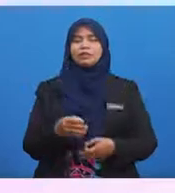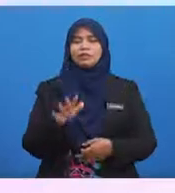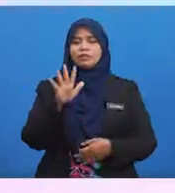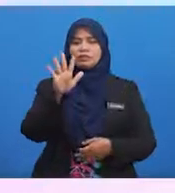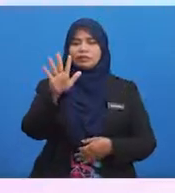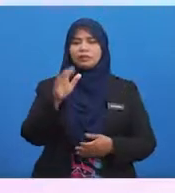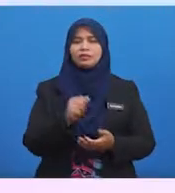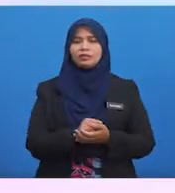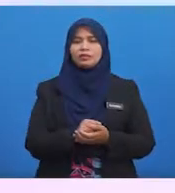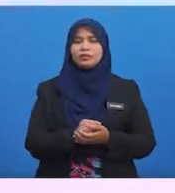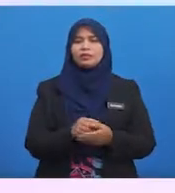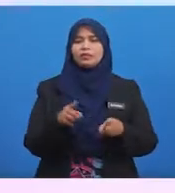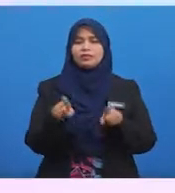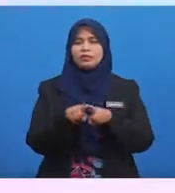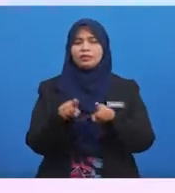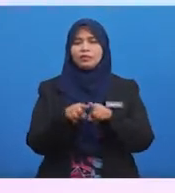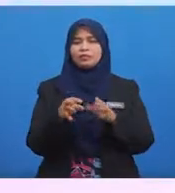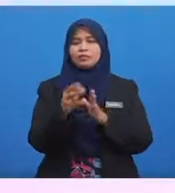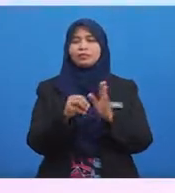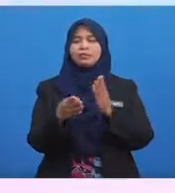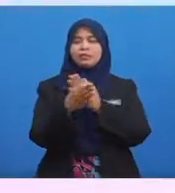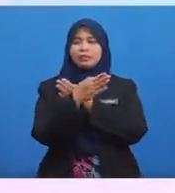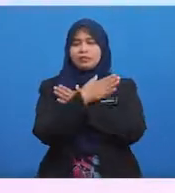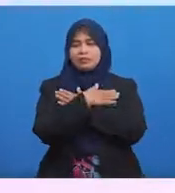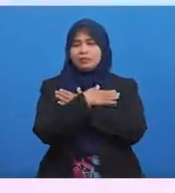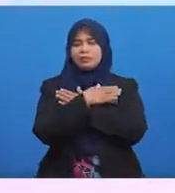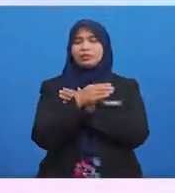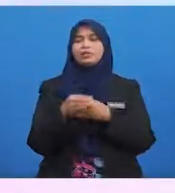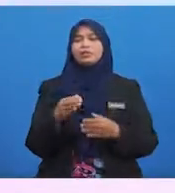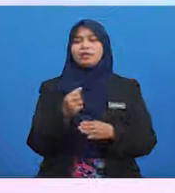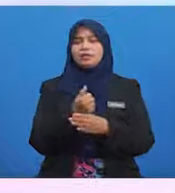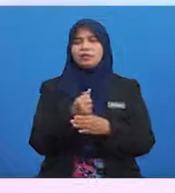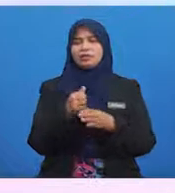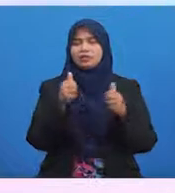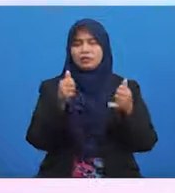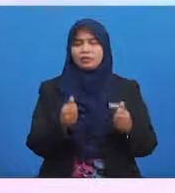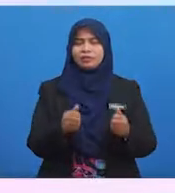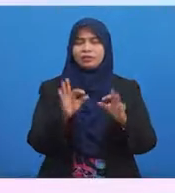kelima saling menyayangi antara Khaliq keluarga